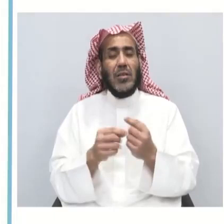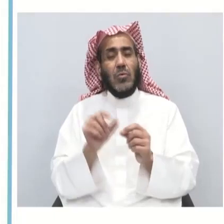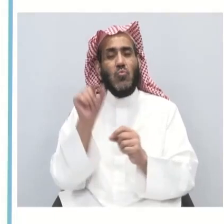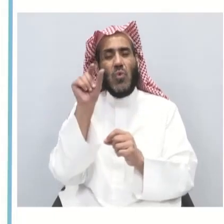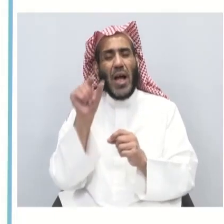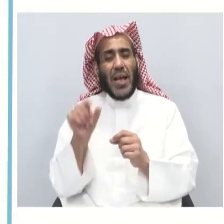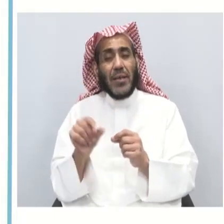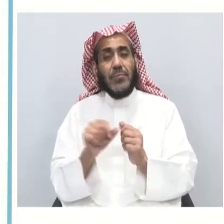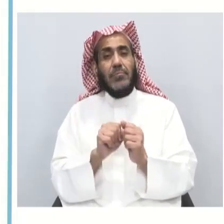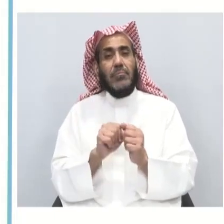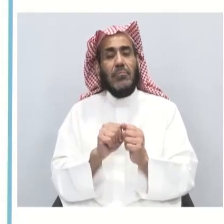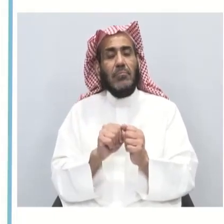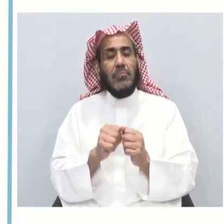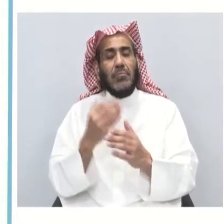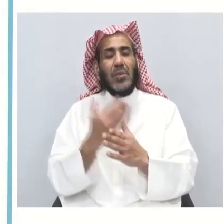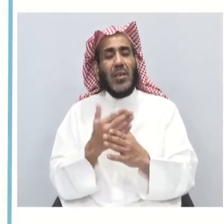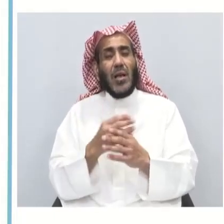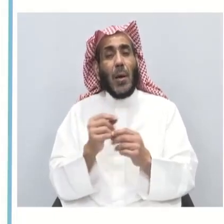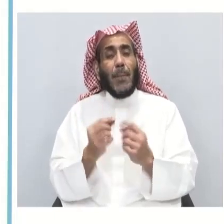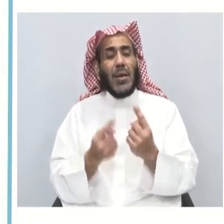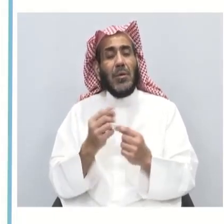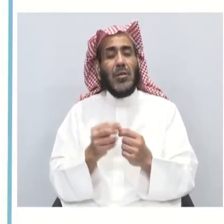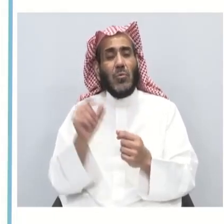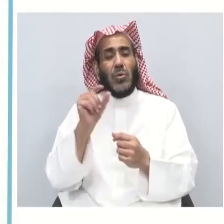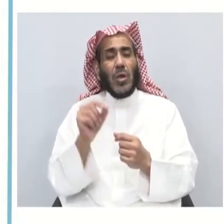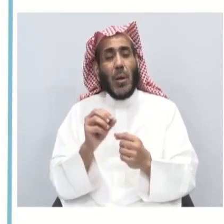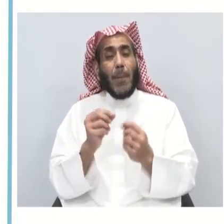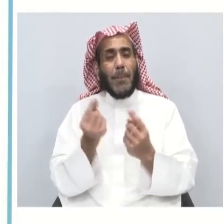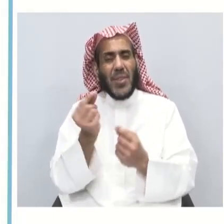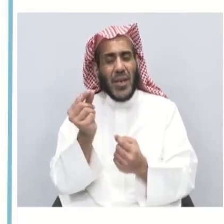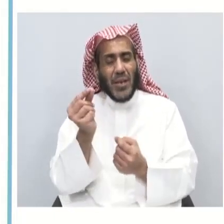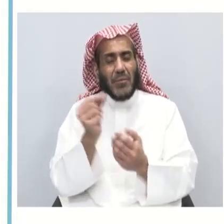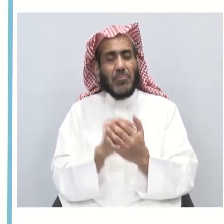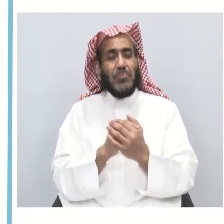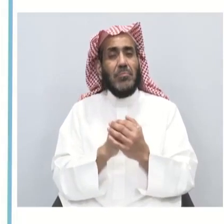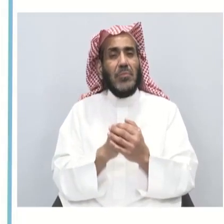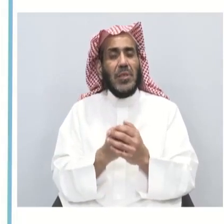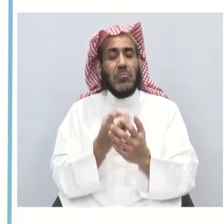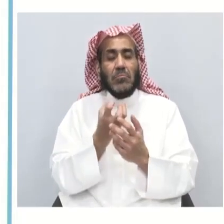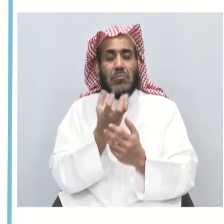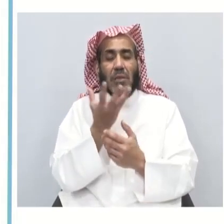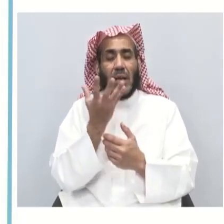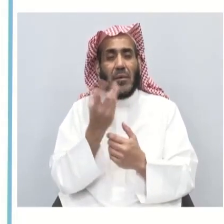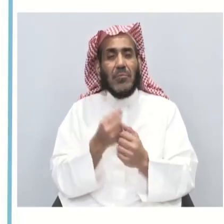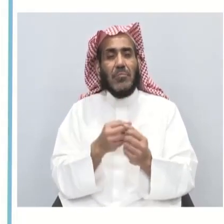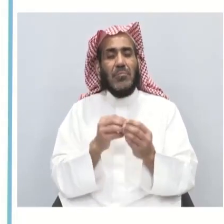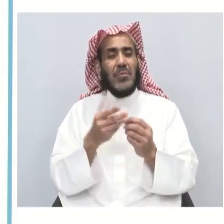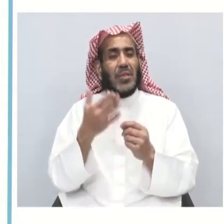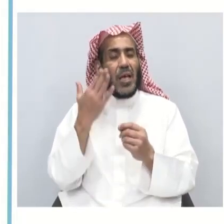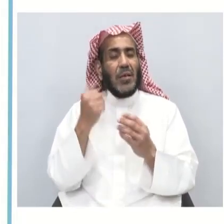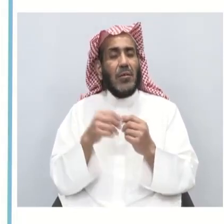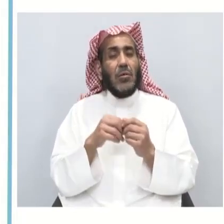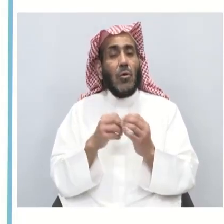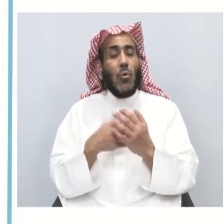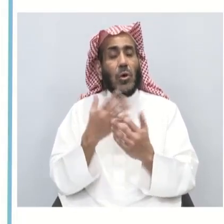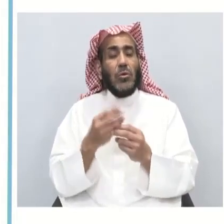وعائي لأنها من النباتات الوعائية، بذرية، زهري لأنه ينتج أزهار